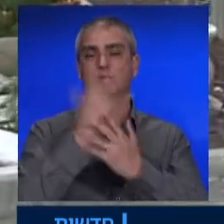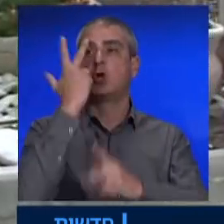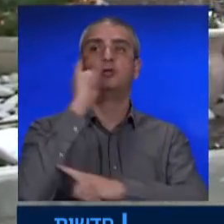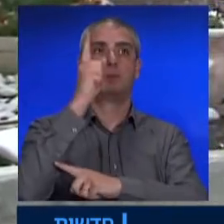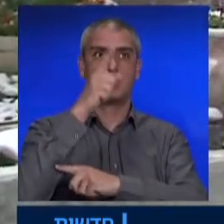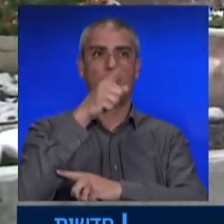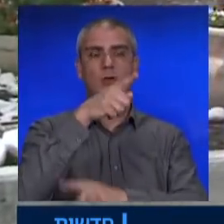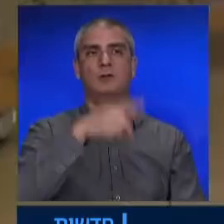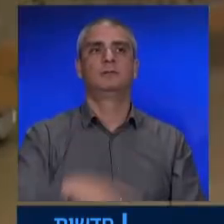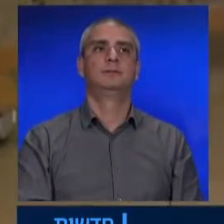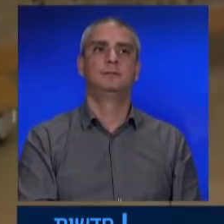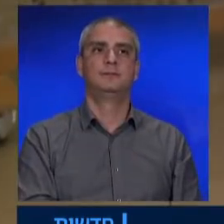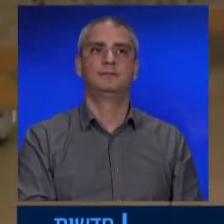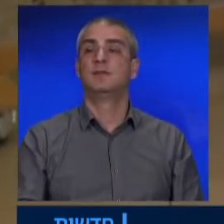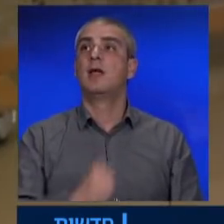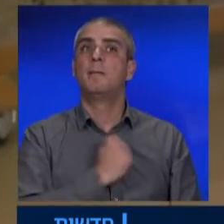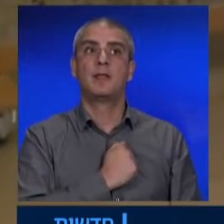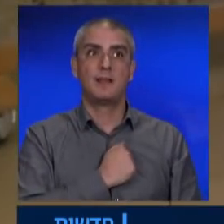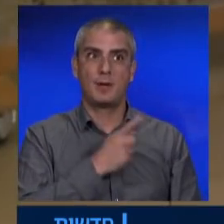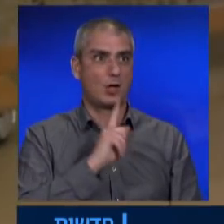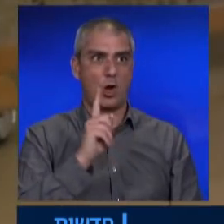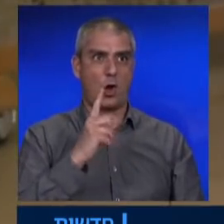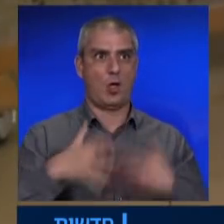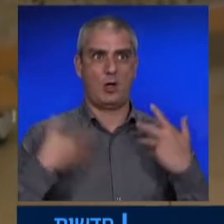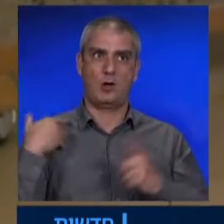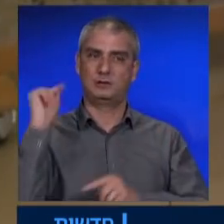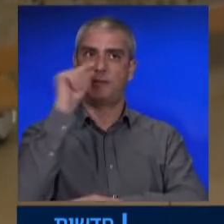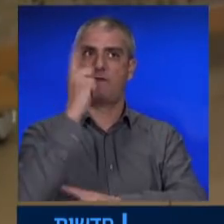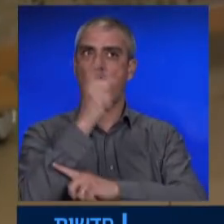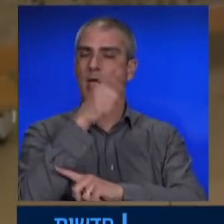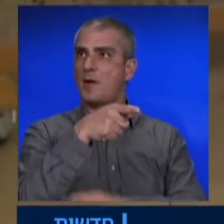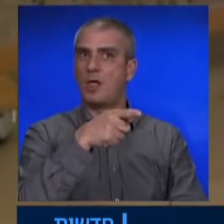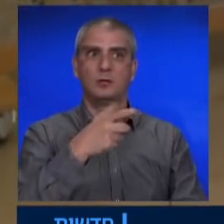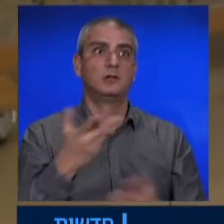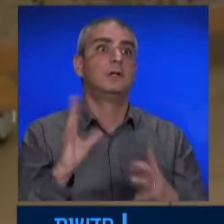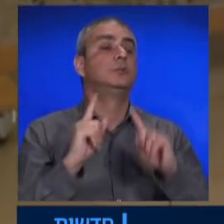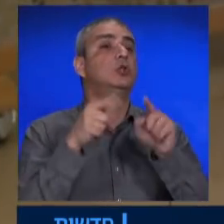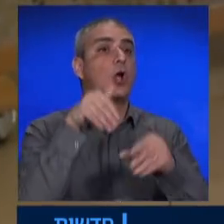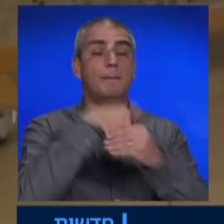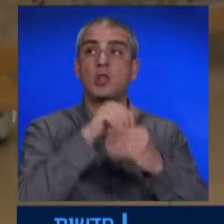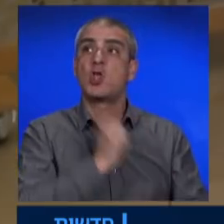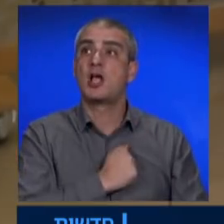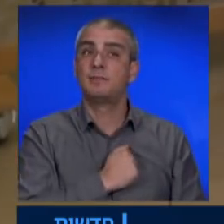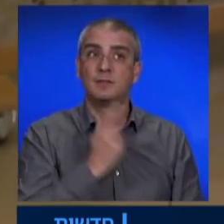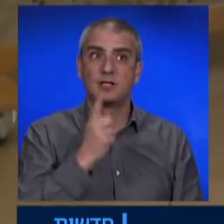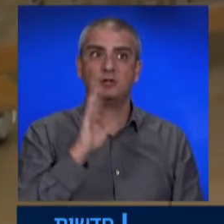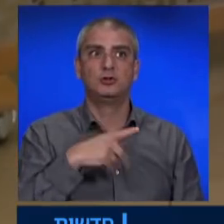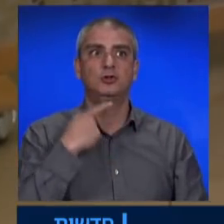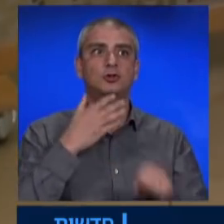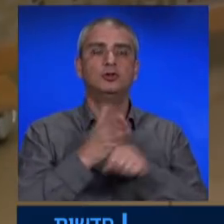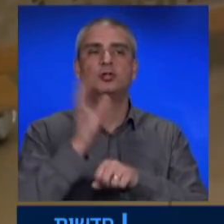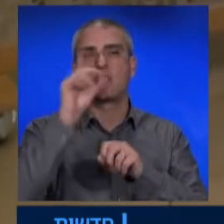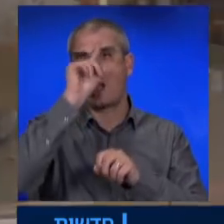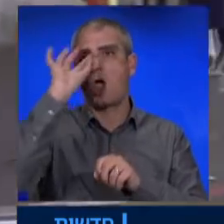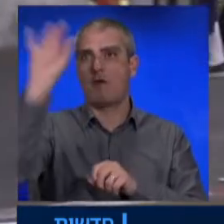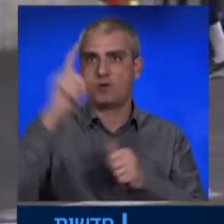וניר ציון. בבני ברק אני מבין שלא כל כך ססים לבוא למלונות האלה. מה שקורה בתוך בני ברק, יש להם שחיטה פרטית בעופות